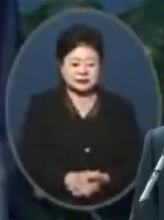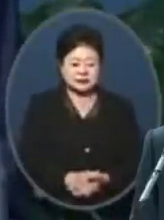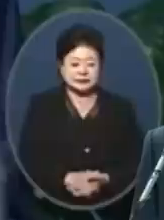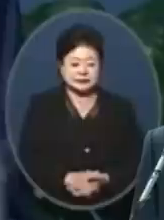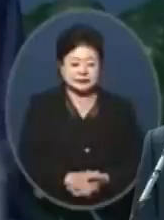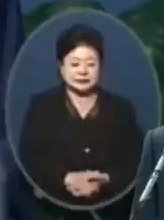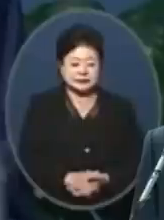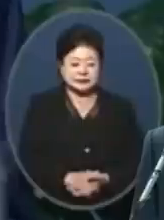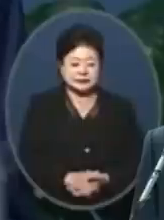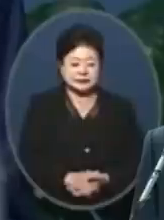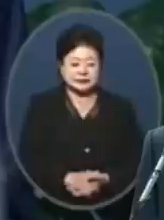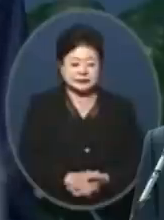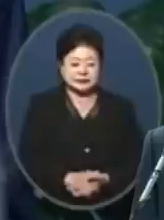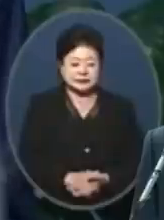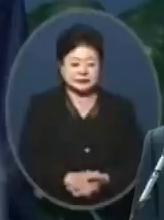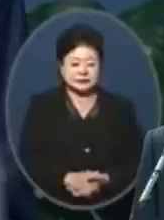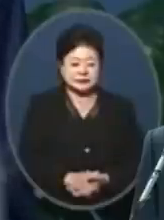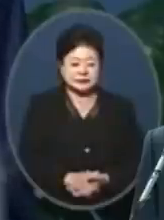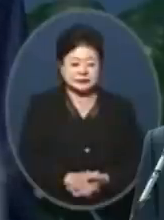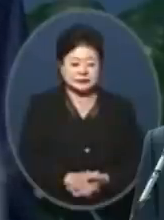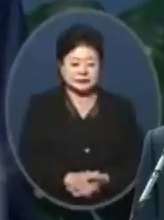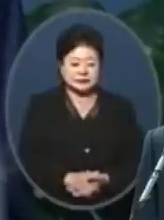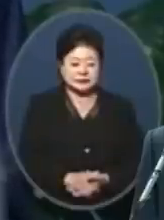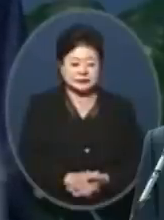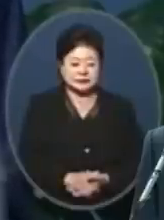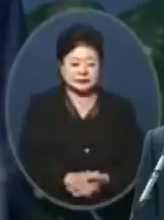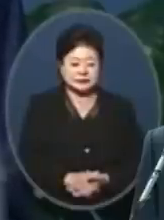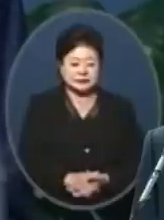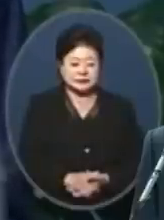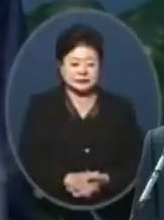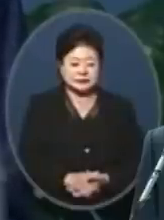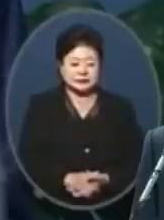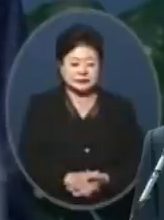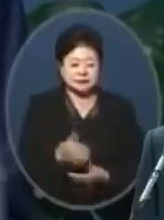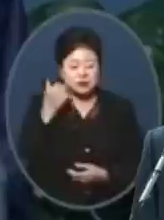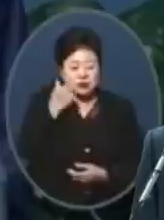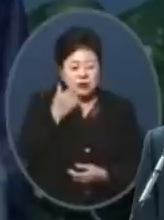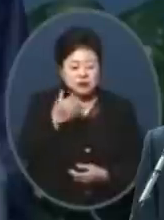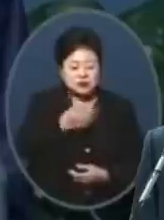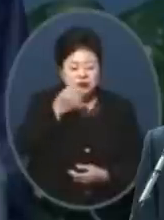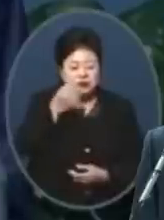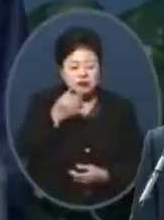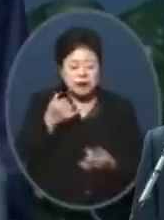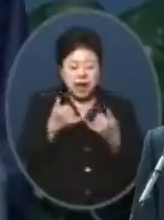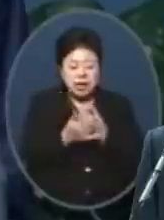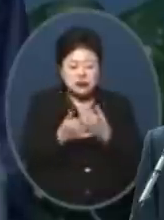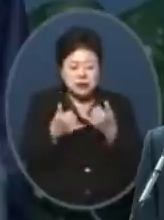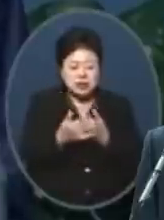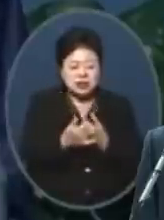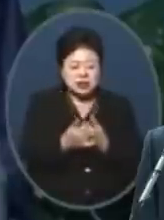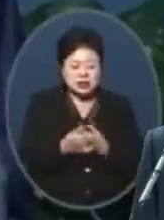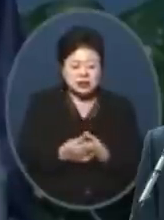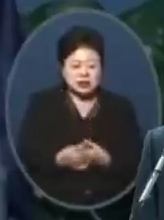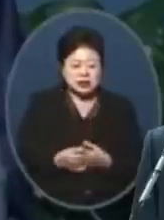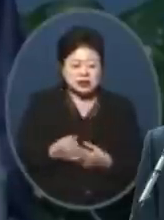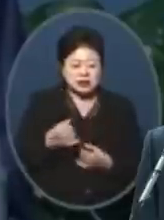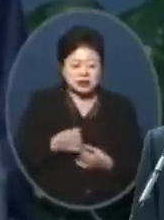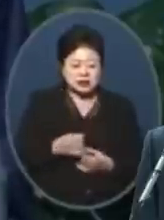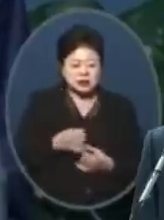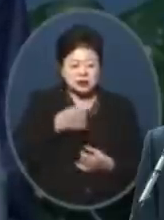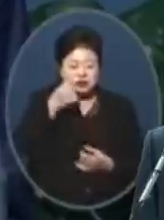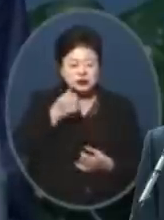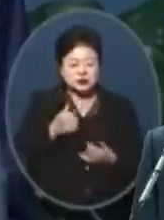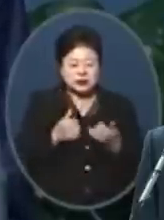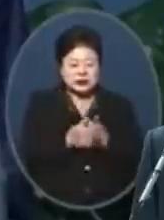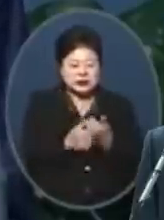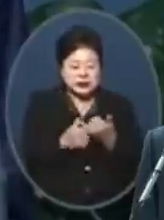dream." 누가 여러분도 제 꿈꾸는 아주머니, 꿈꾸는 아저씨,